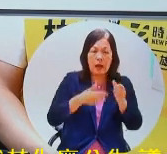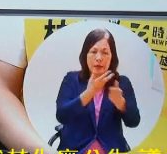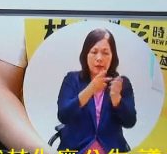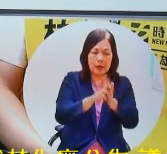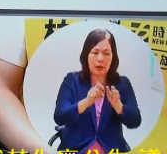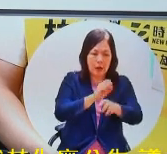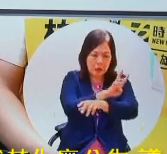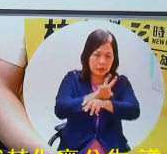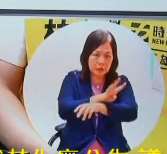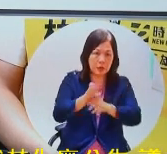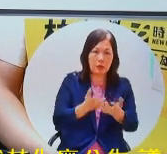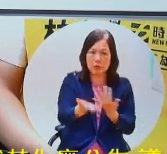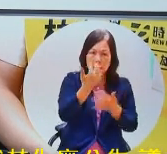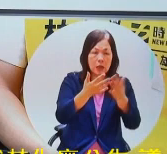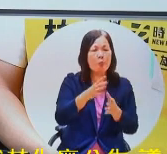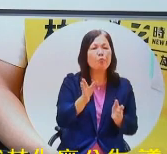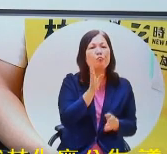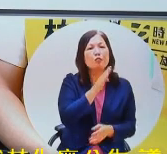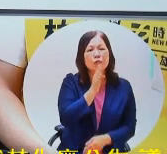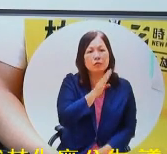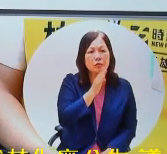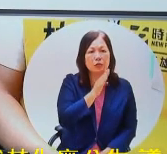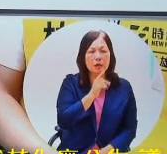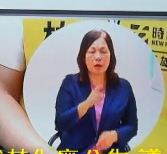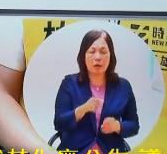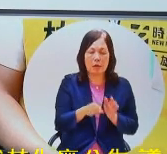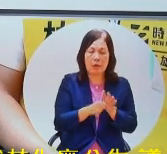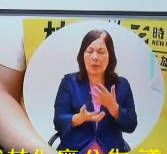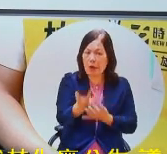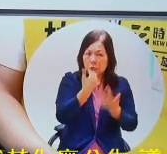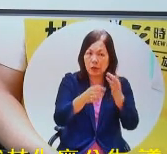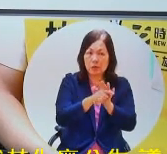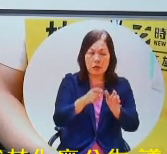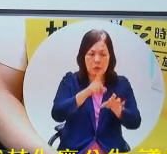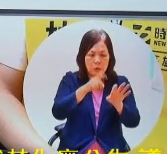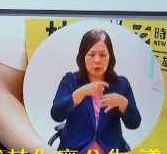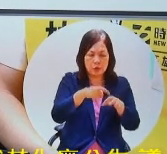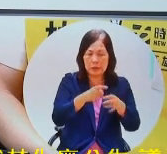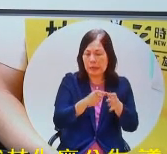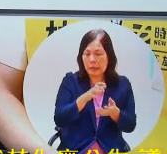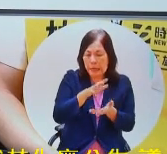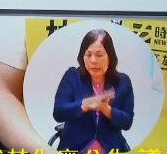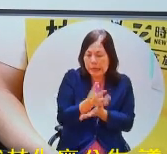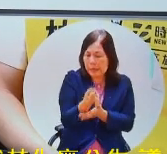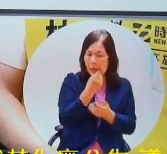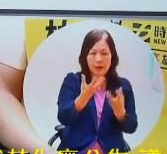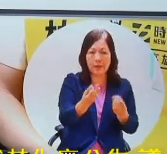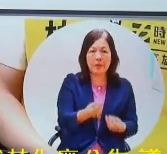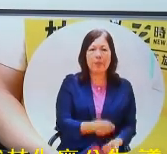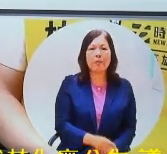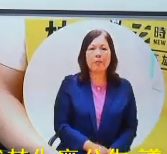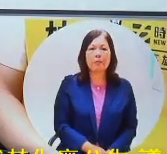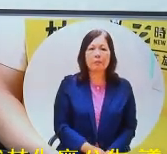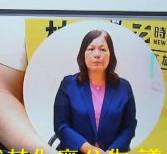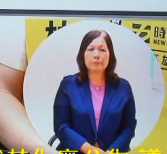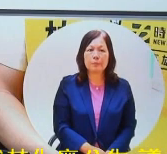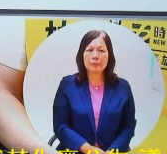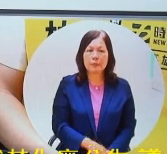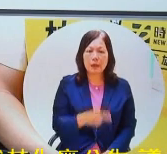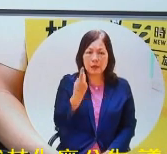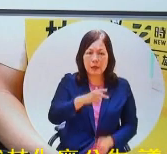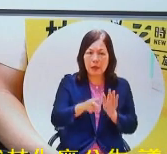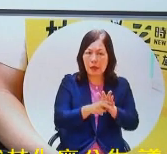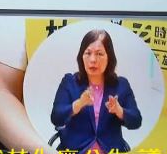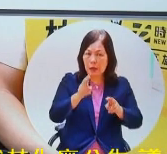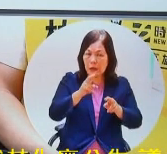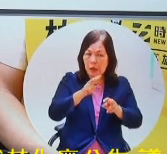烧垃圾，我们没有焚烧垃圾的，我们没有赚钱的压力。接下来观察的部分，我们